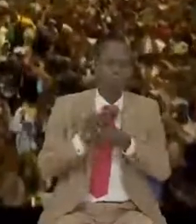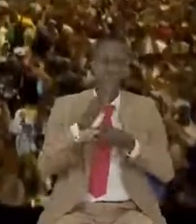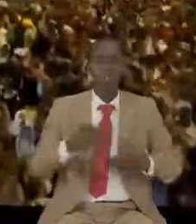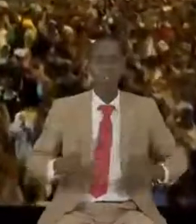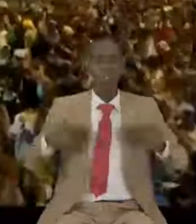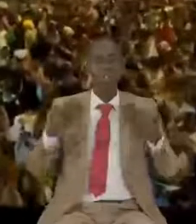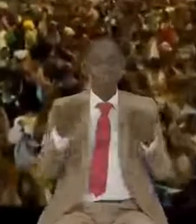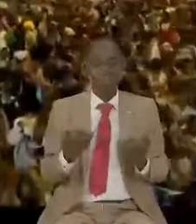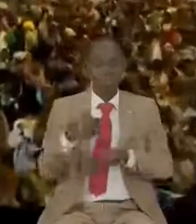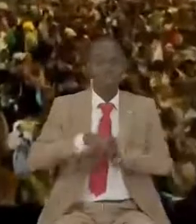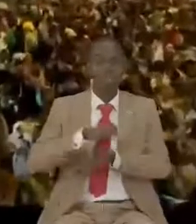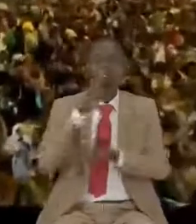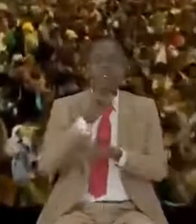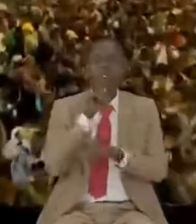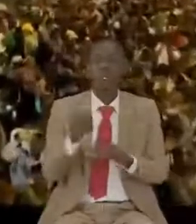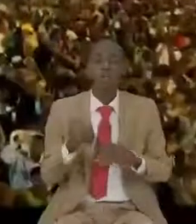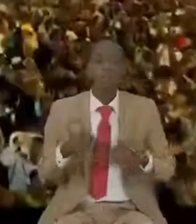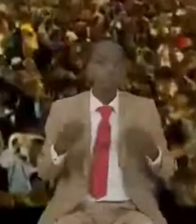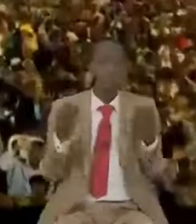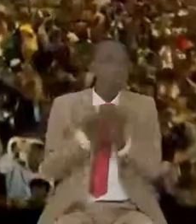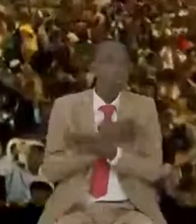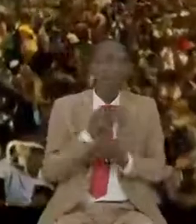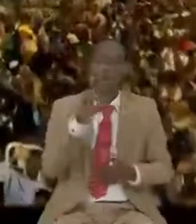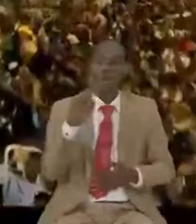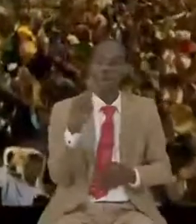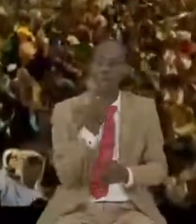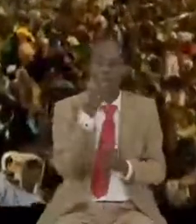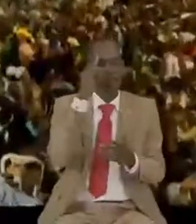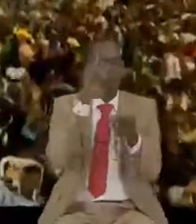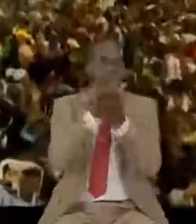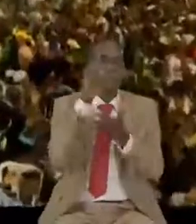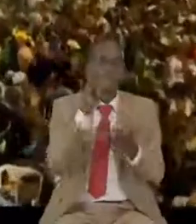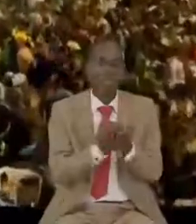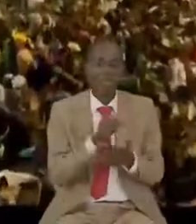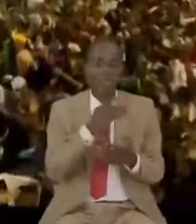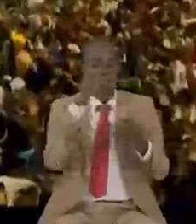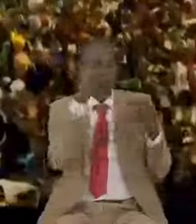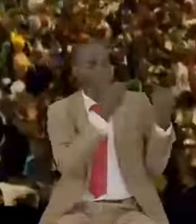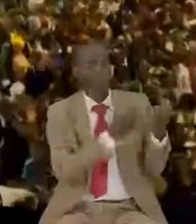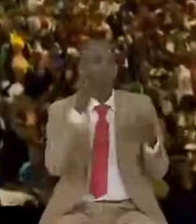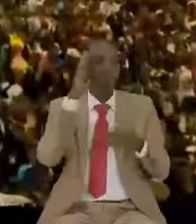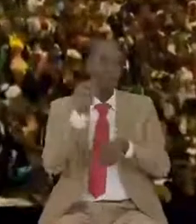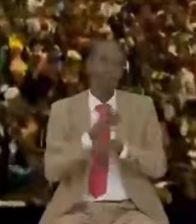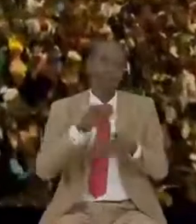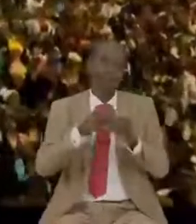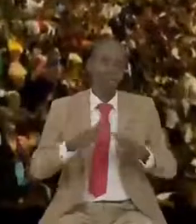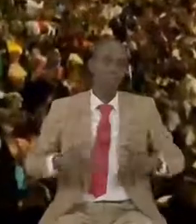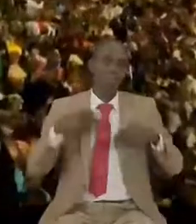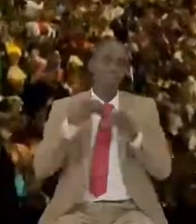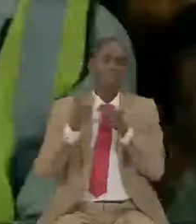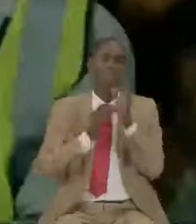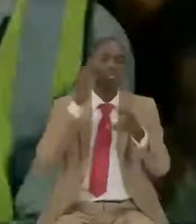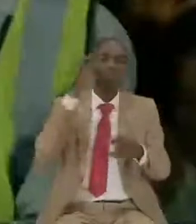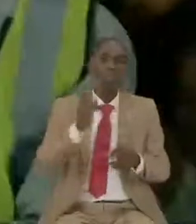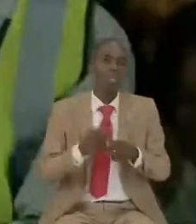soir, ne crains pas, crois seulement. Et cette foi agira dans ta vie au nom